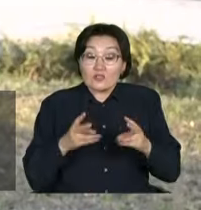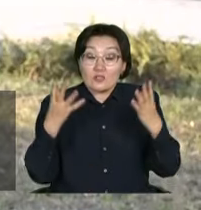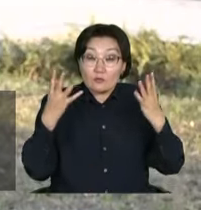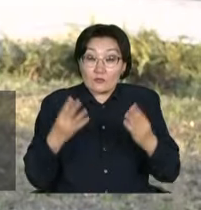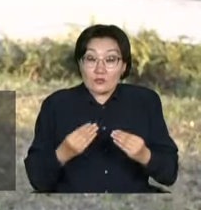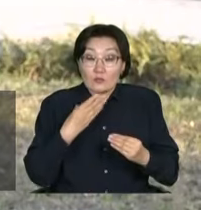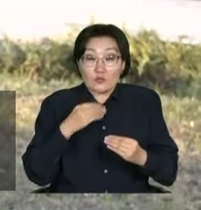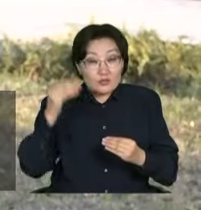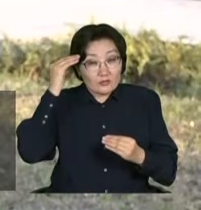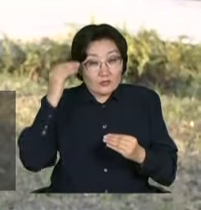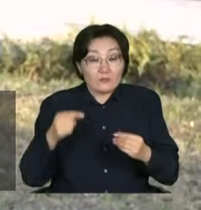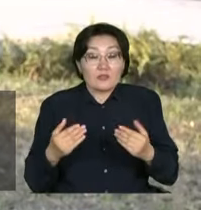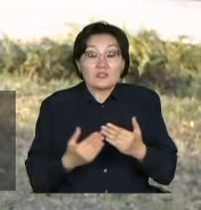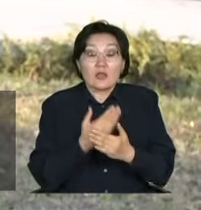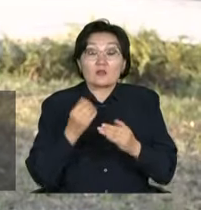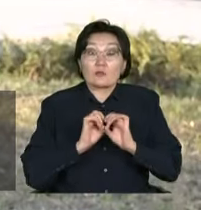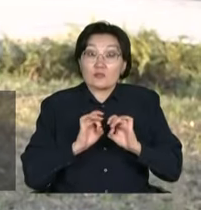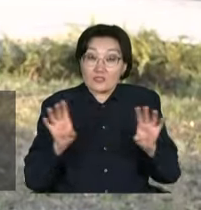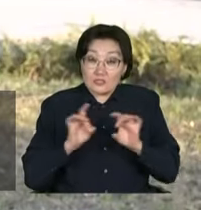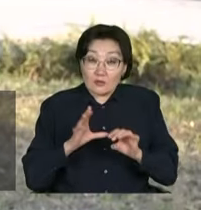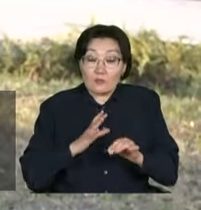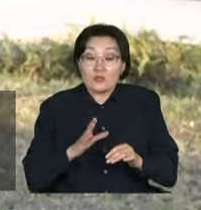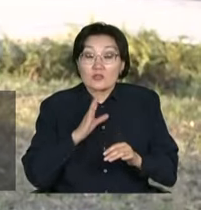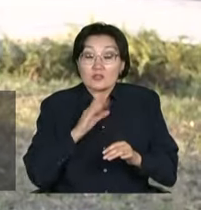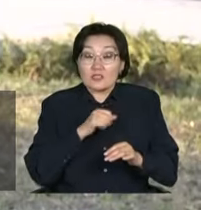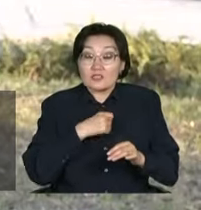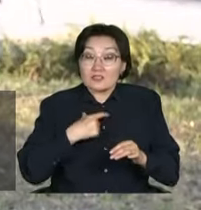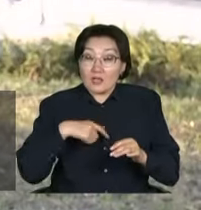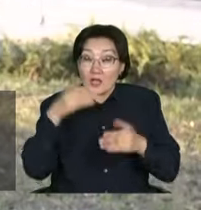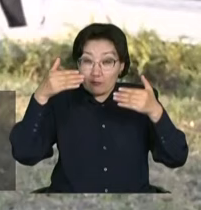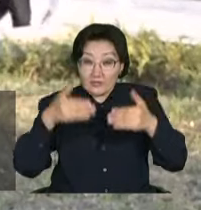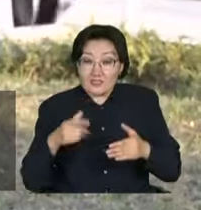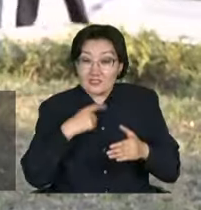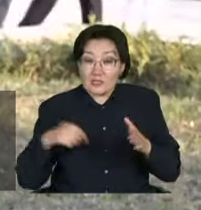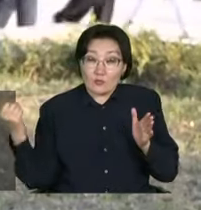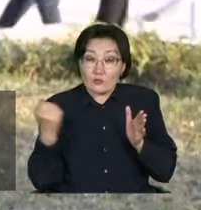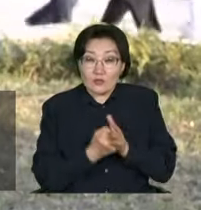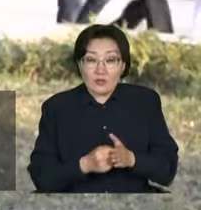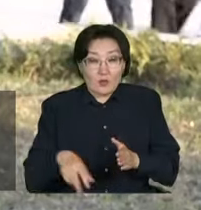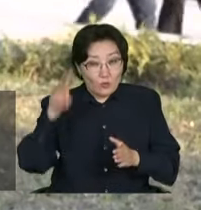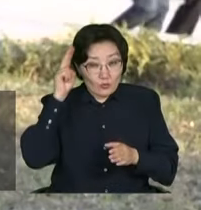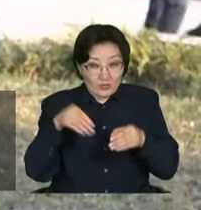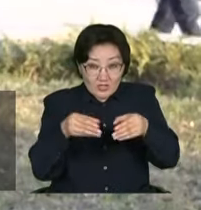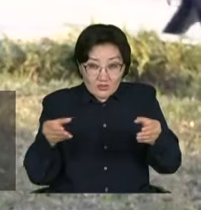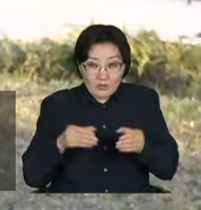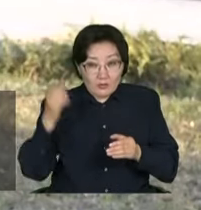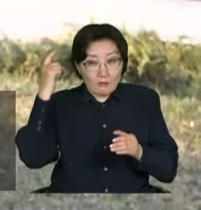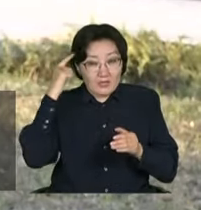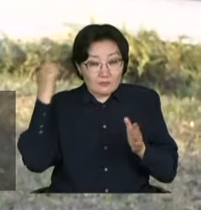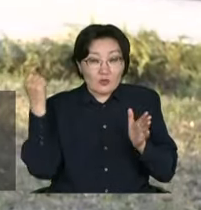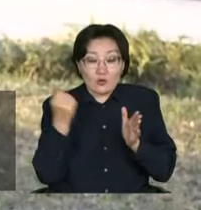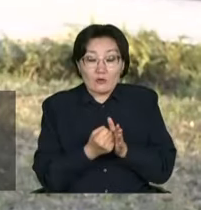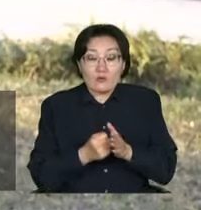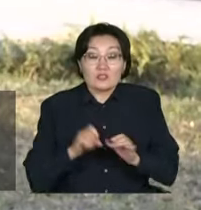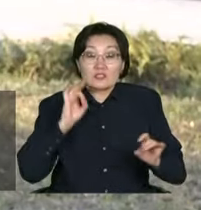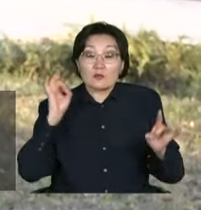өз нұсқасында тағы да баяндап берді. Салтанат қабырғаға өзін өз ұрып, унитазға басымен соғылды дегеннен танбат. Жалпы